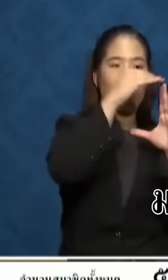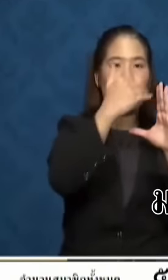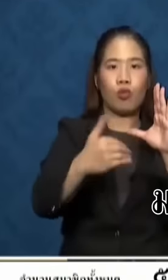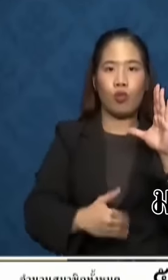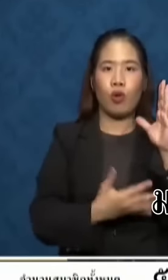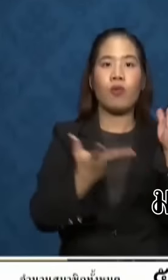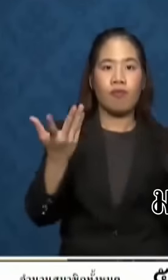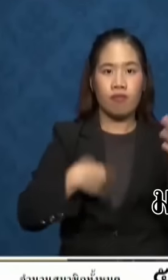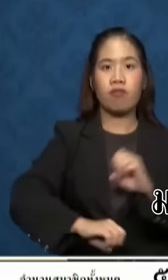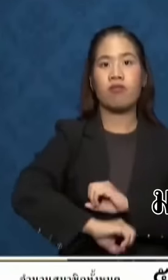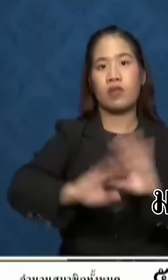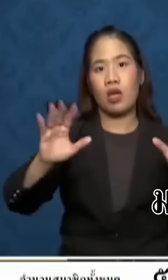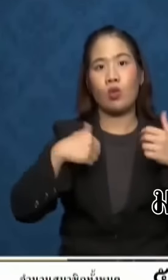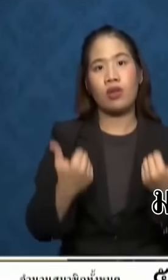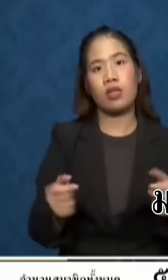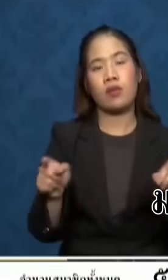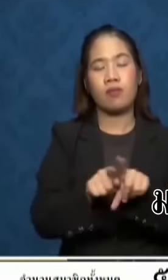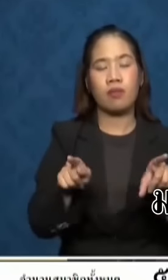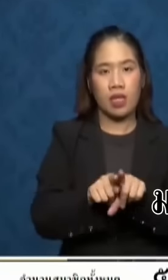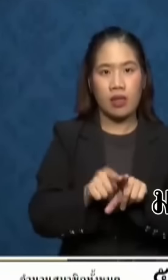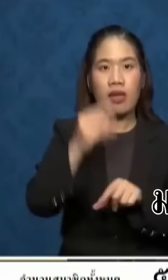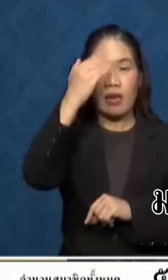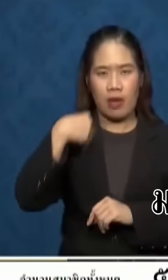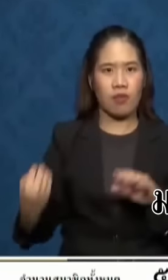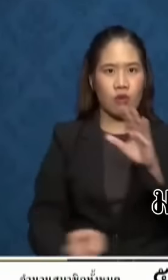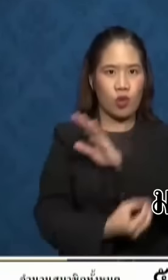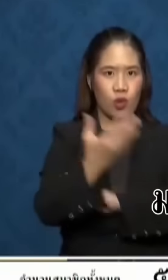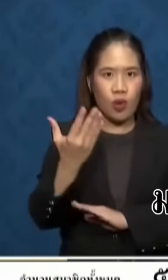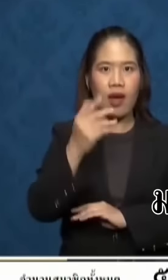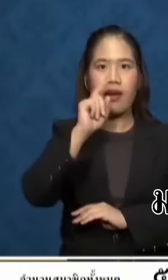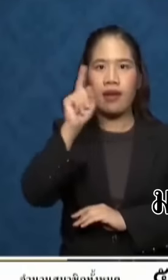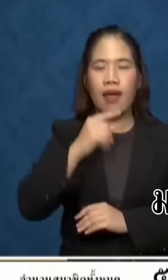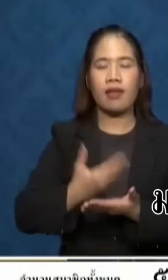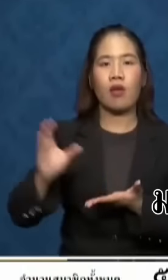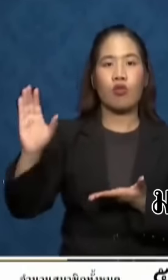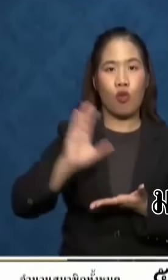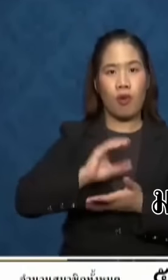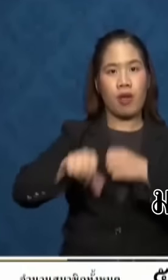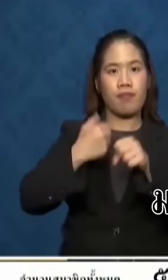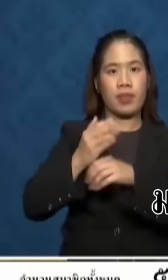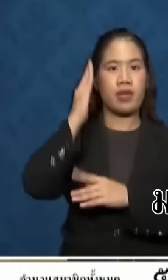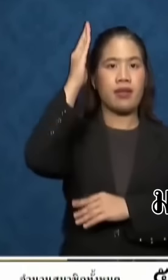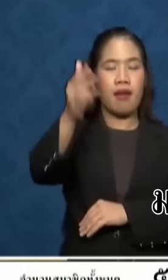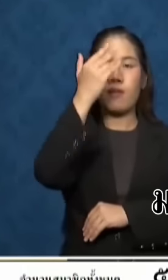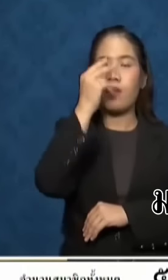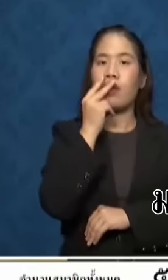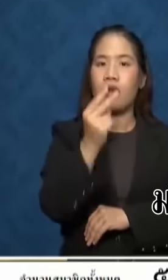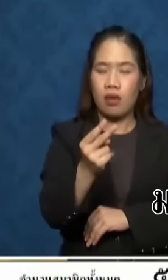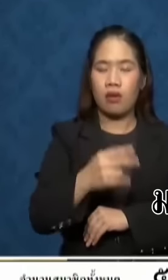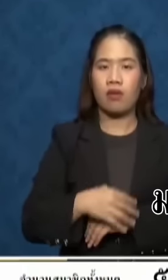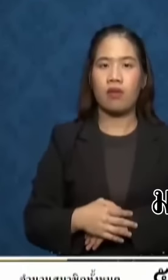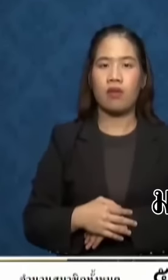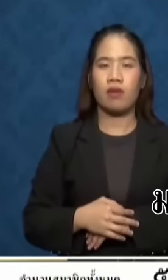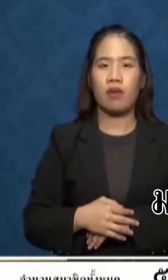ชดอีกทสุดวันนี้ก็ยนแย ciudadอทั้งหนึ่งวายัมีโอกาสก็คงปมาณปีต่อไปที่จะเห็นว่าท่าน